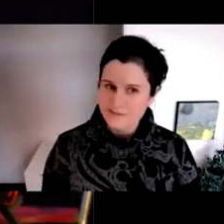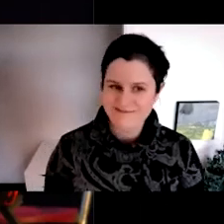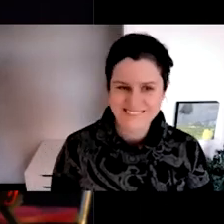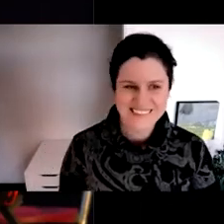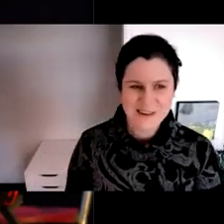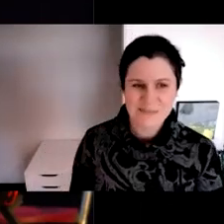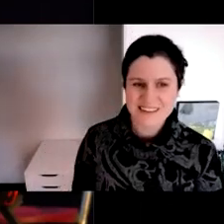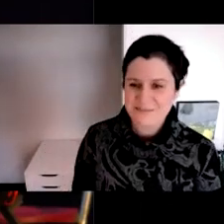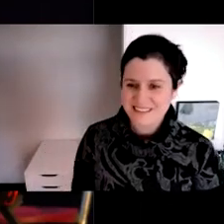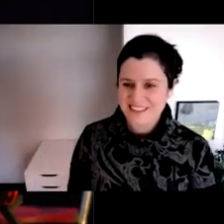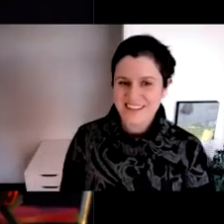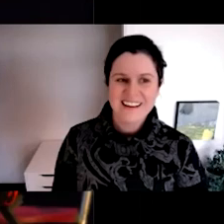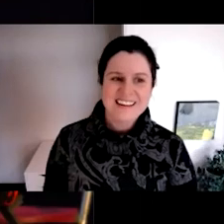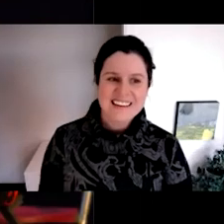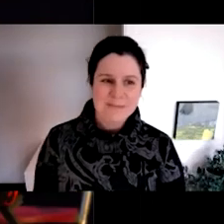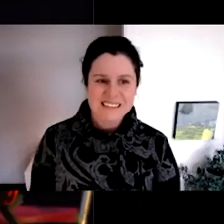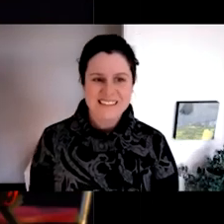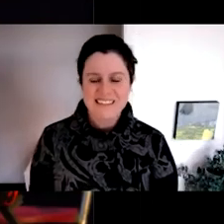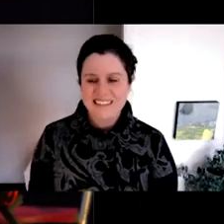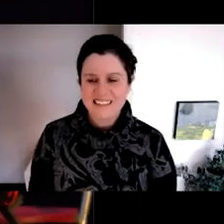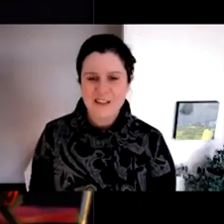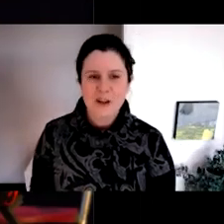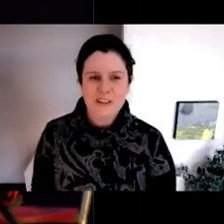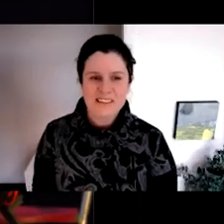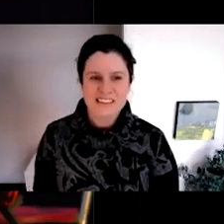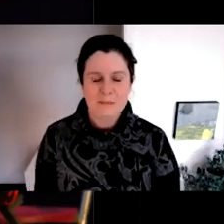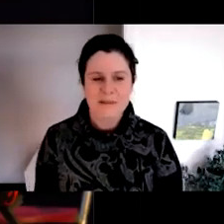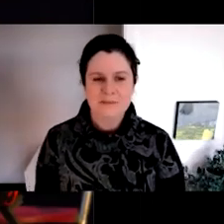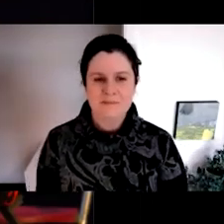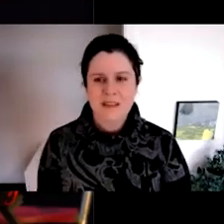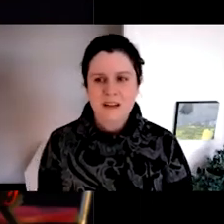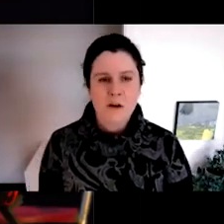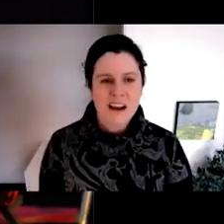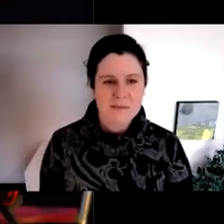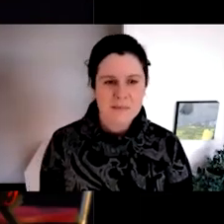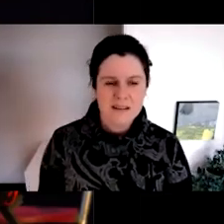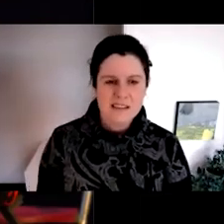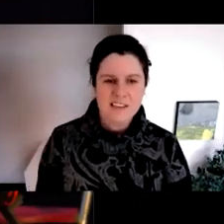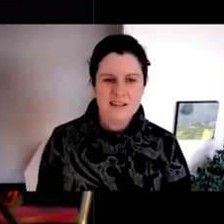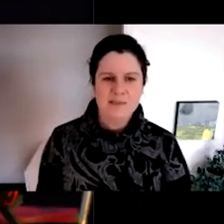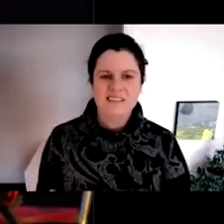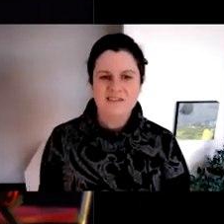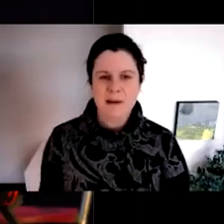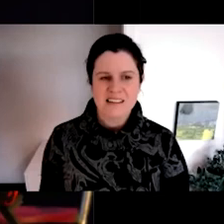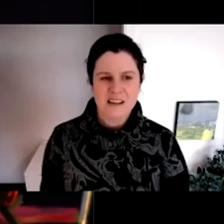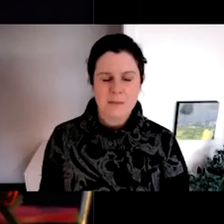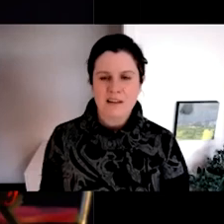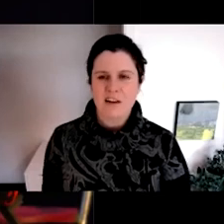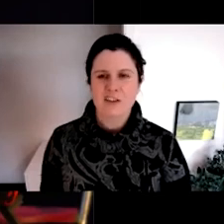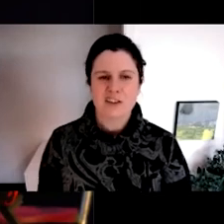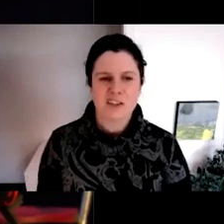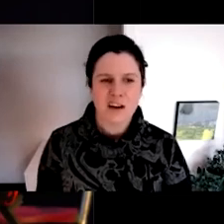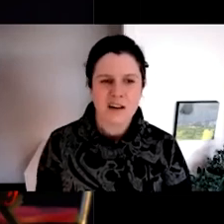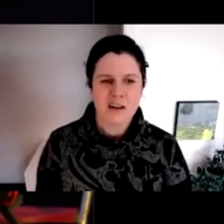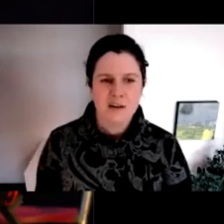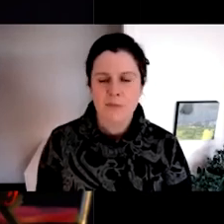tout le monde y compris les personnes capacité c'est-à-dire non handicapées concrètement cela peut signifier par exemple en